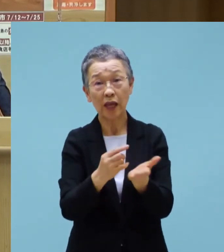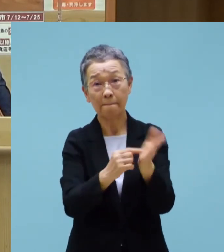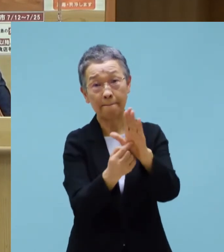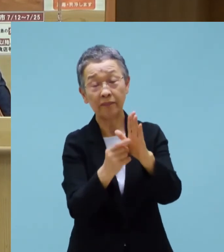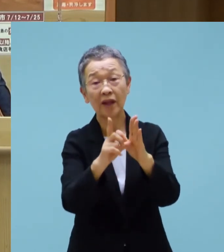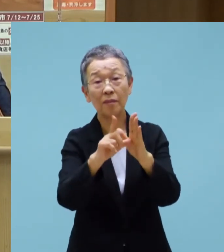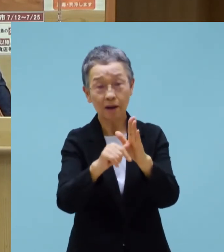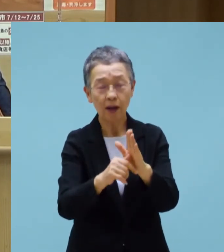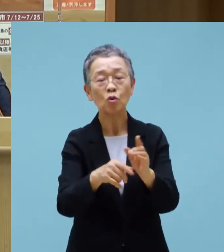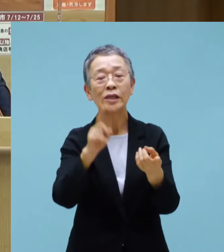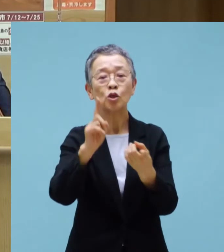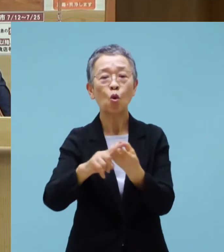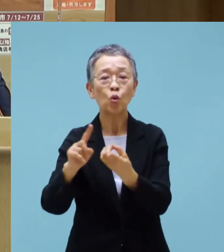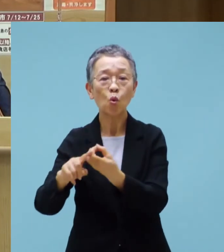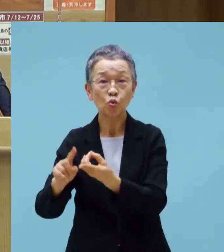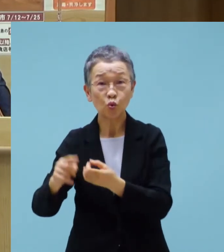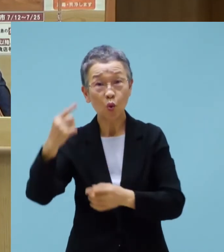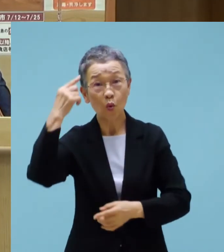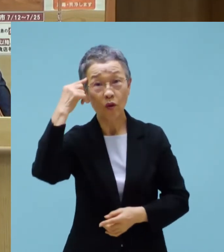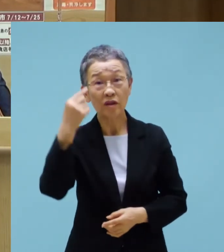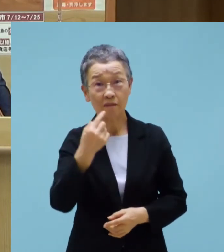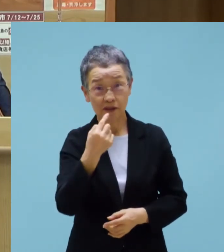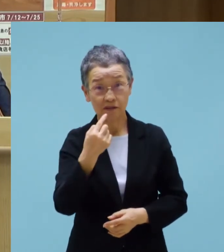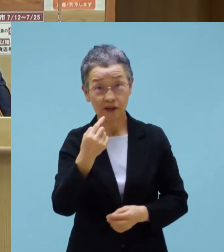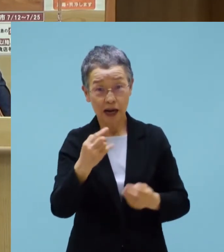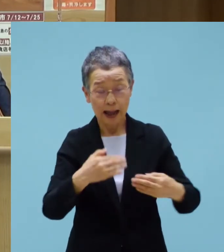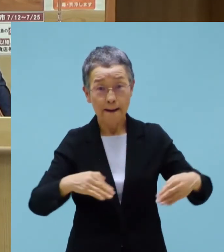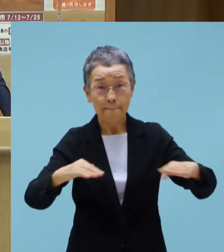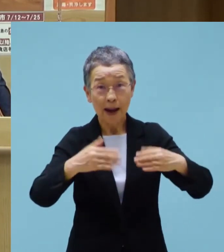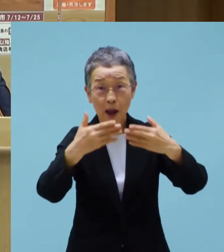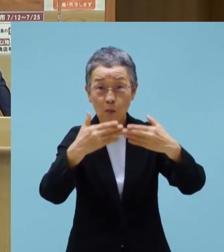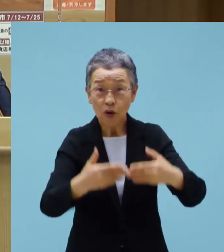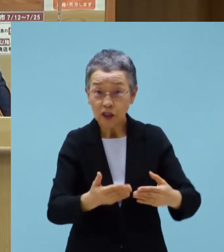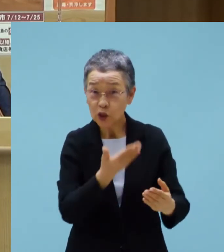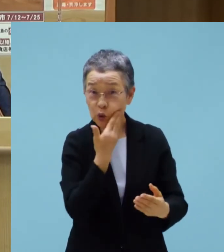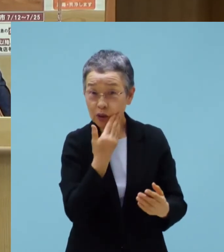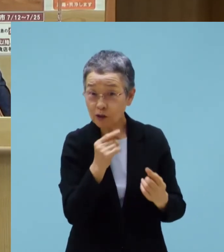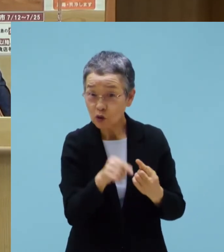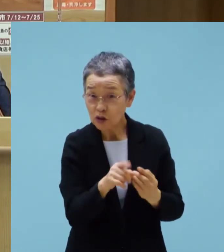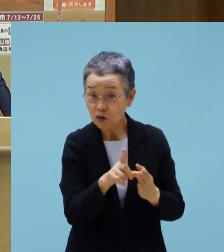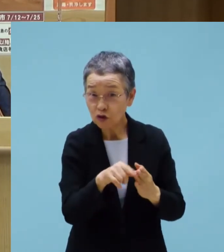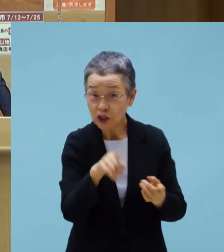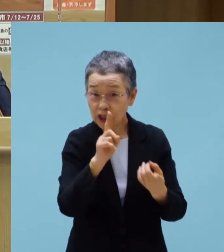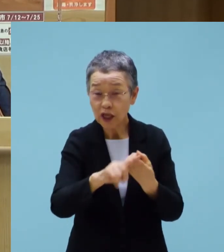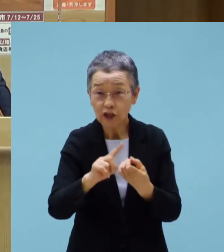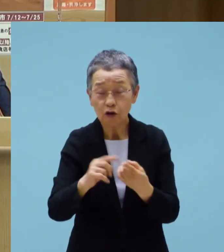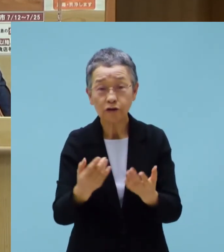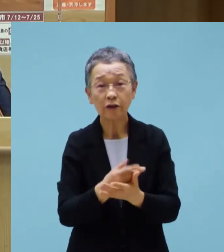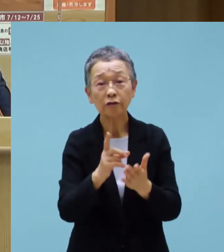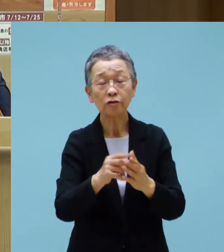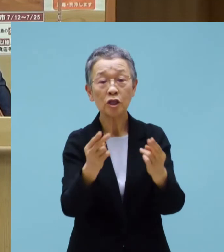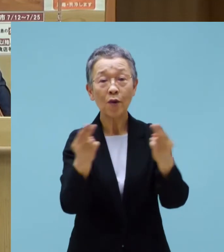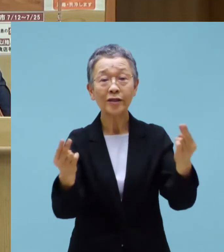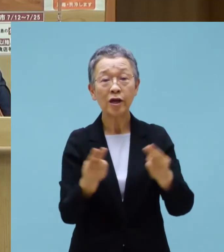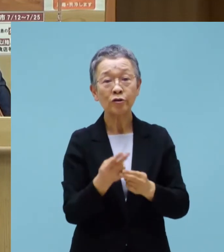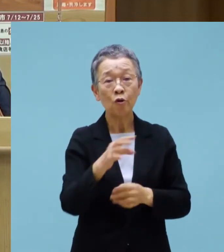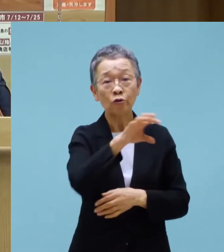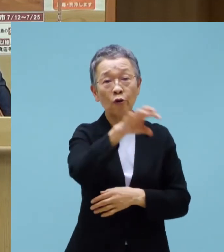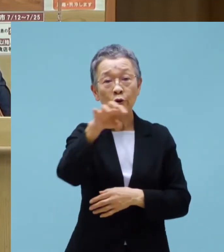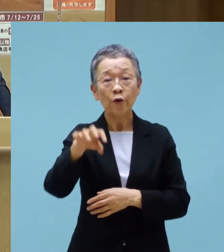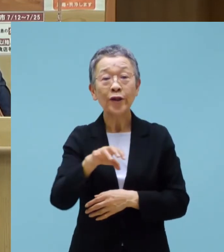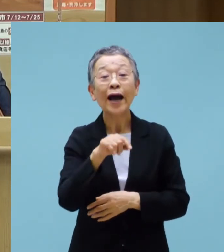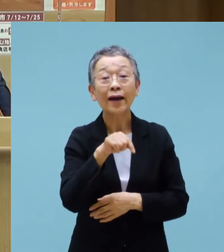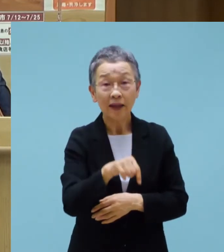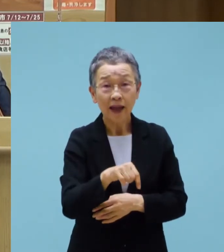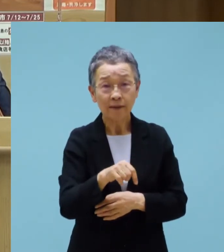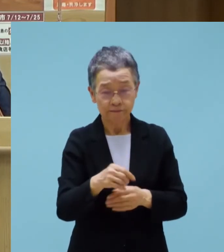するところです。まん延防止等重点措置については適用された場合については全道においてですね、外出